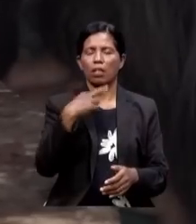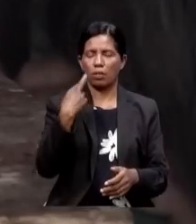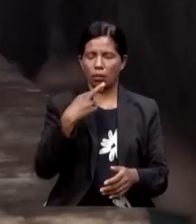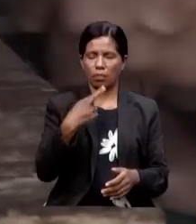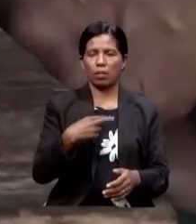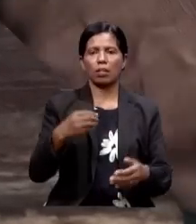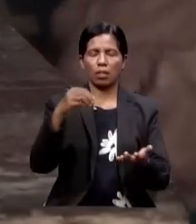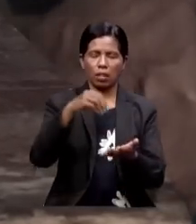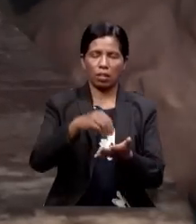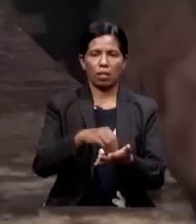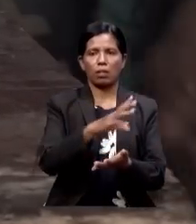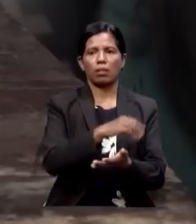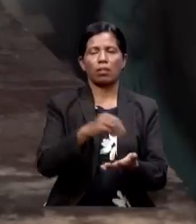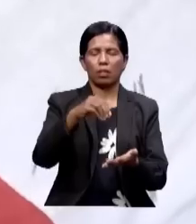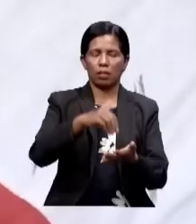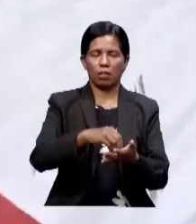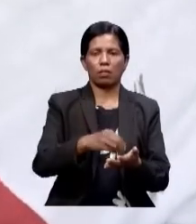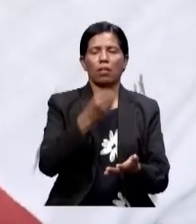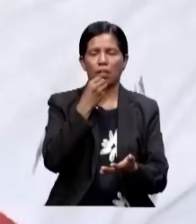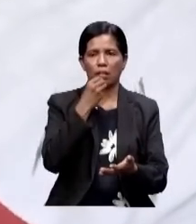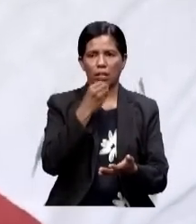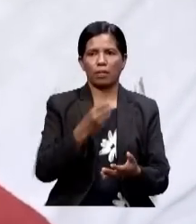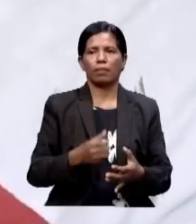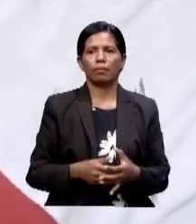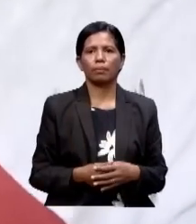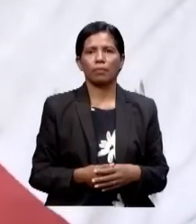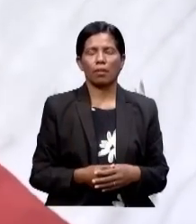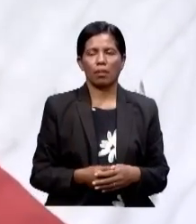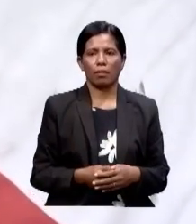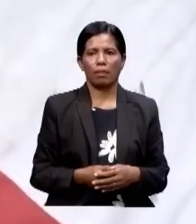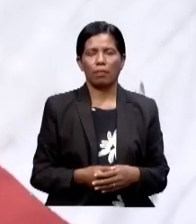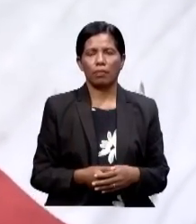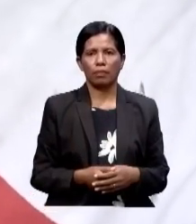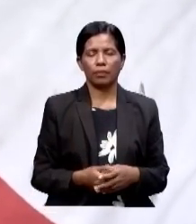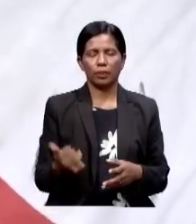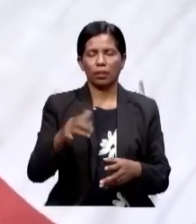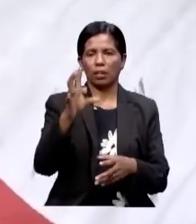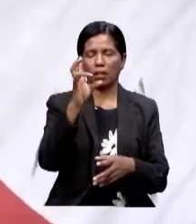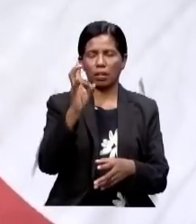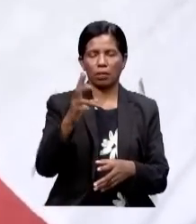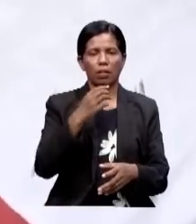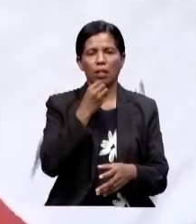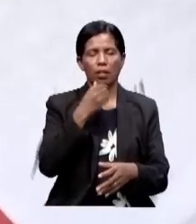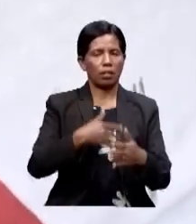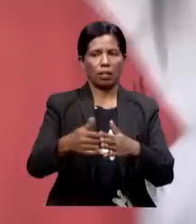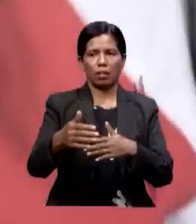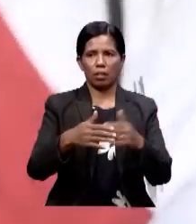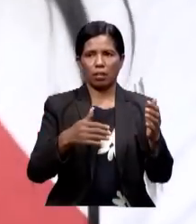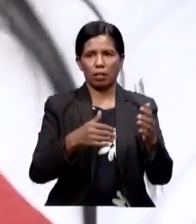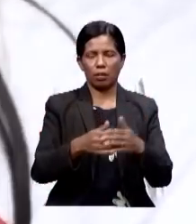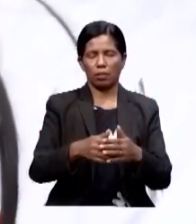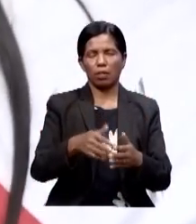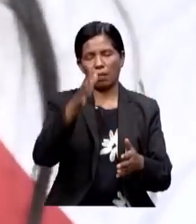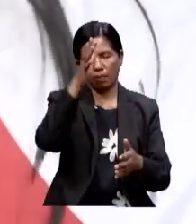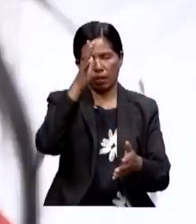mina masa ko tahu lah ba meja sira tahu dit ba sir hande se kondo se nahi tu ni nar hande to ni pai lah tirit